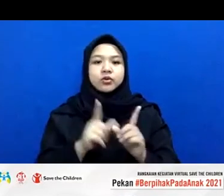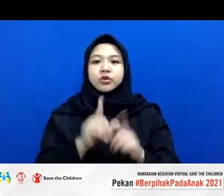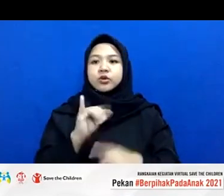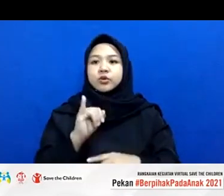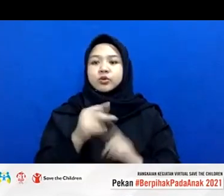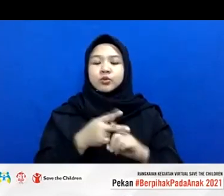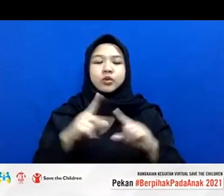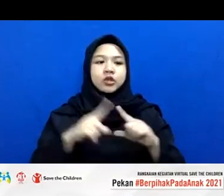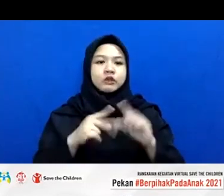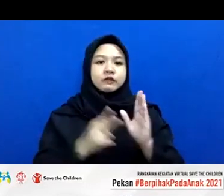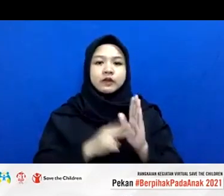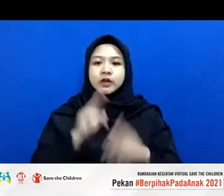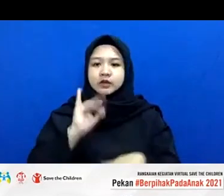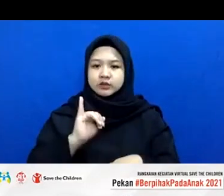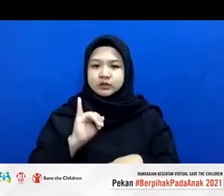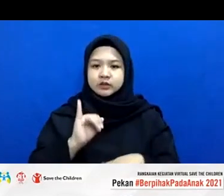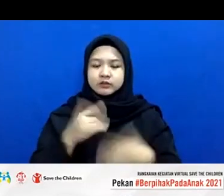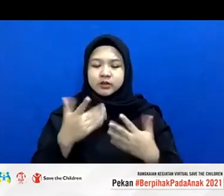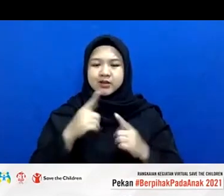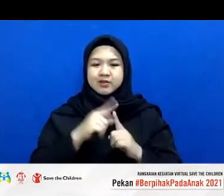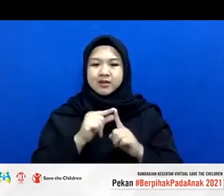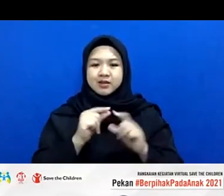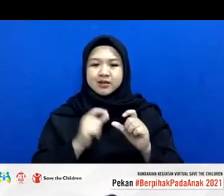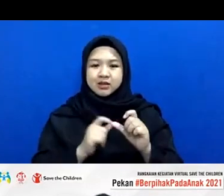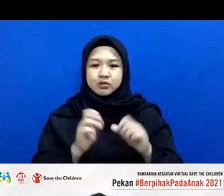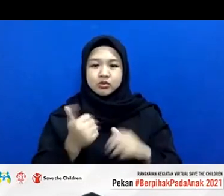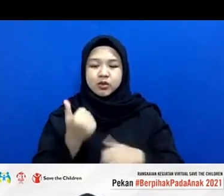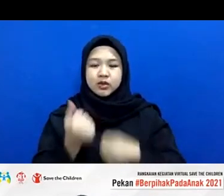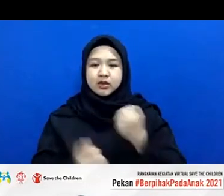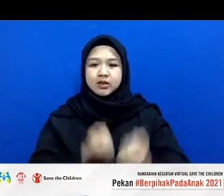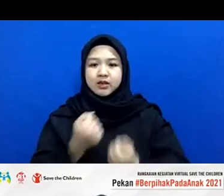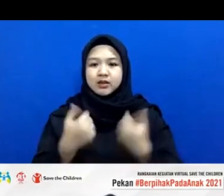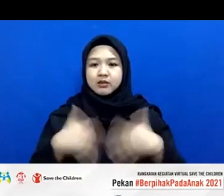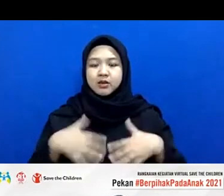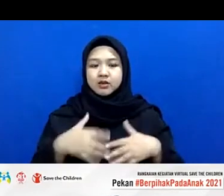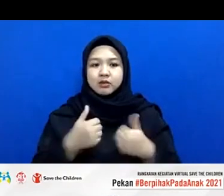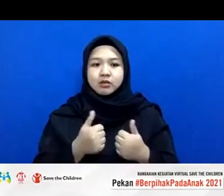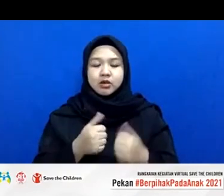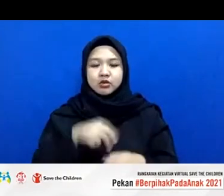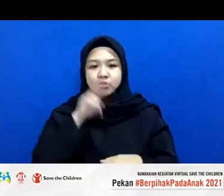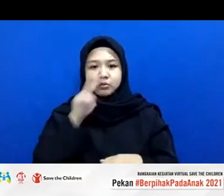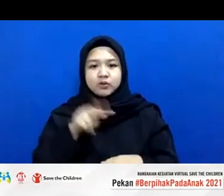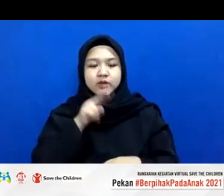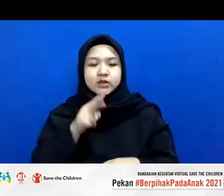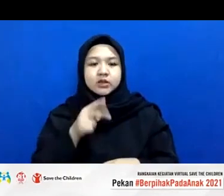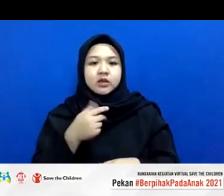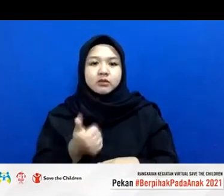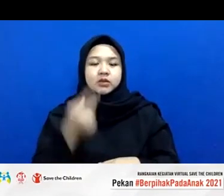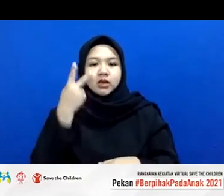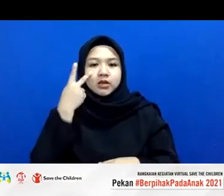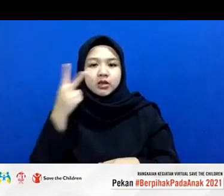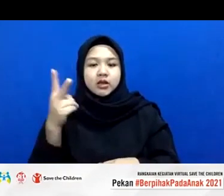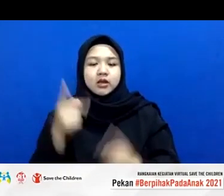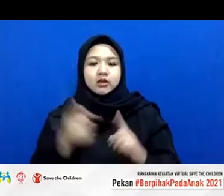Herdiantoni. Bagaimana tip dan trik supaya kegiatan praktik baik supervisi ini bisa dilihat oleh